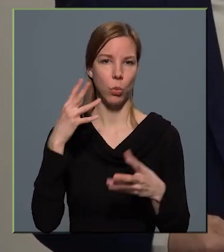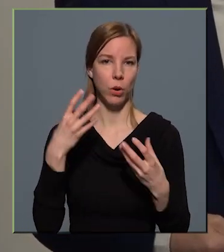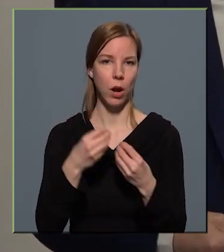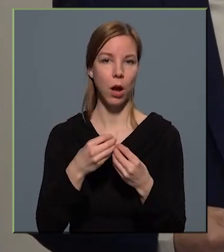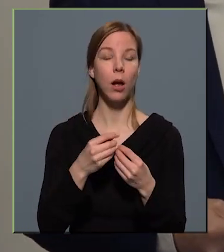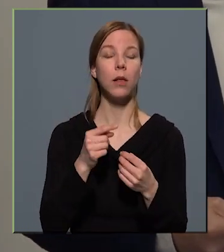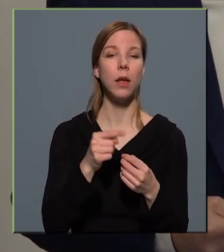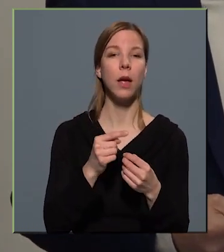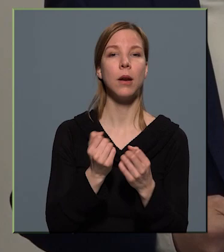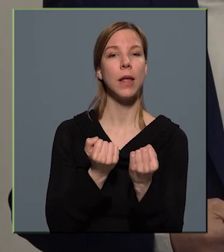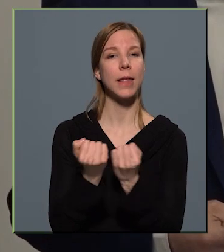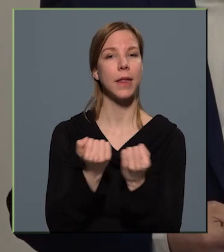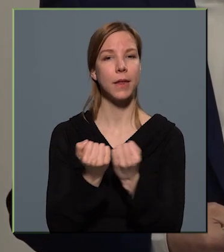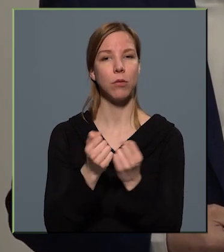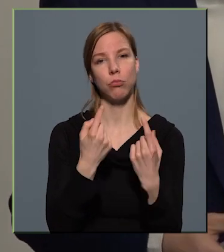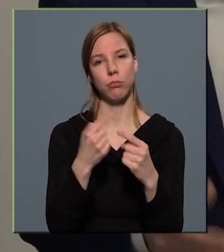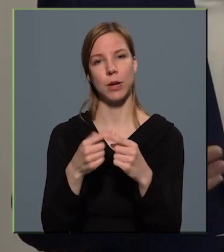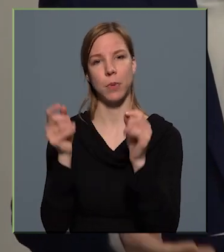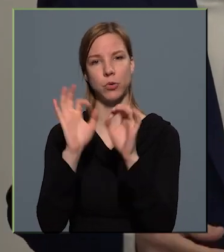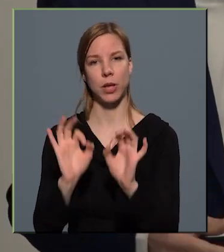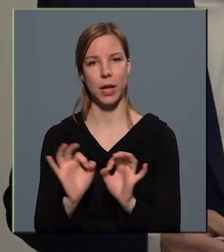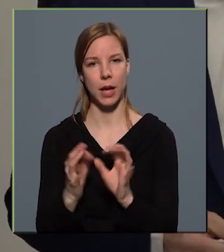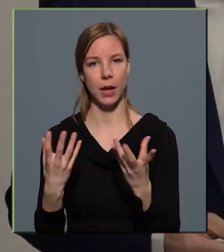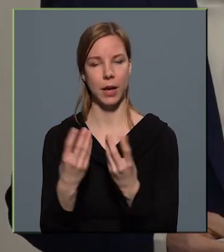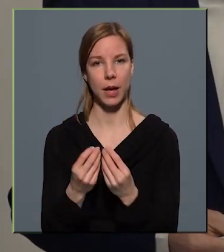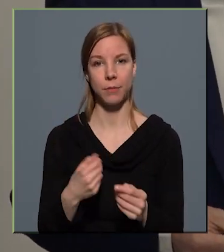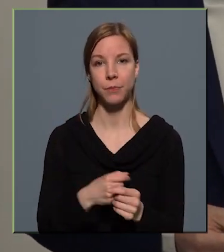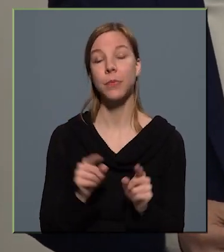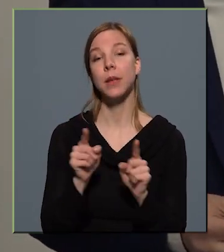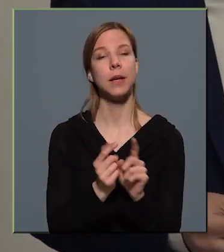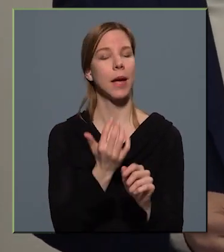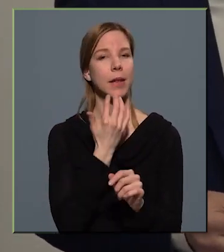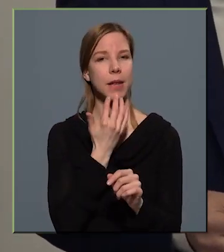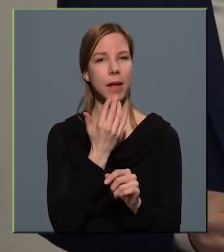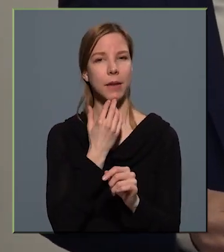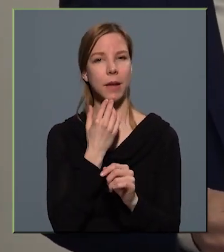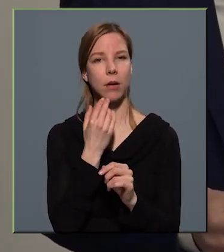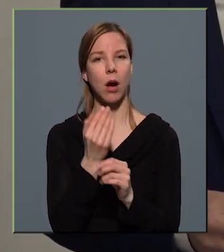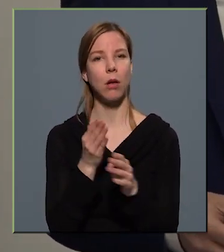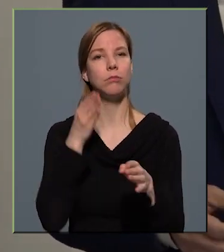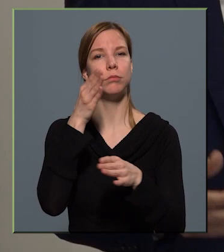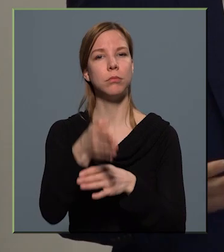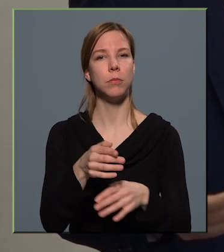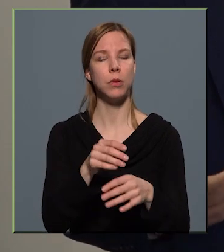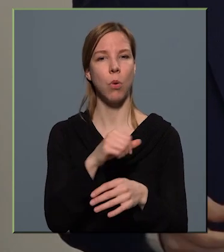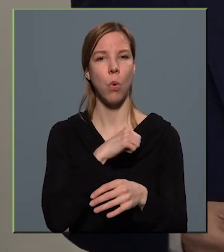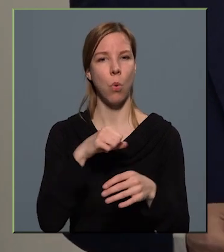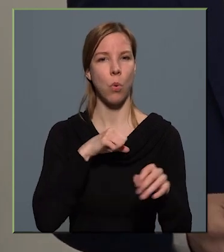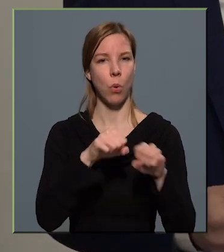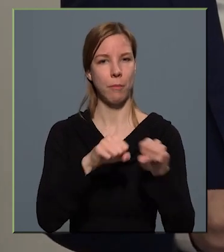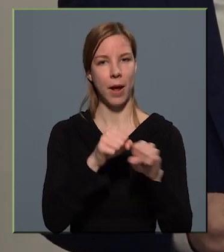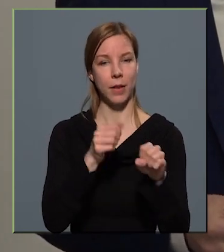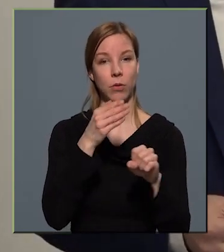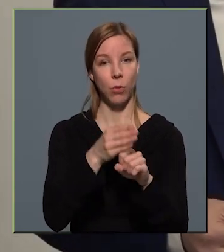egyeztettünk további cégekkel együtt. És hát ezzel a szándékkal kerestük meg a kőbányai önkormányzatot is, hogy tudjuk